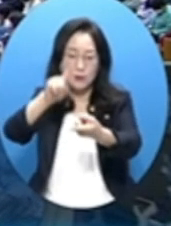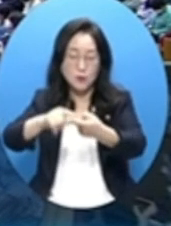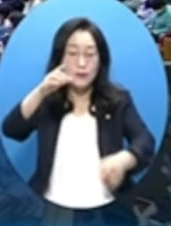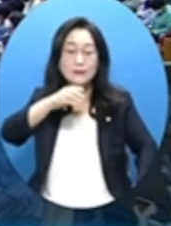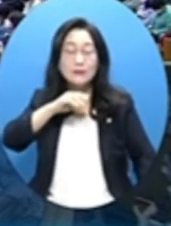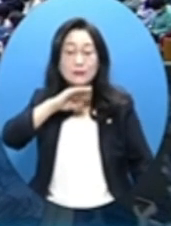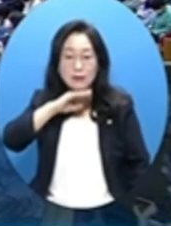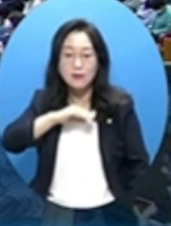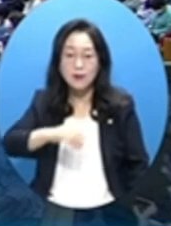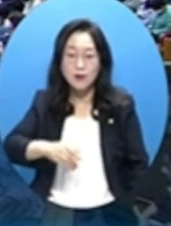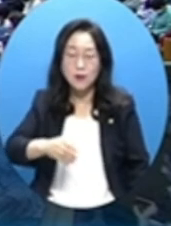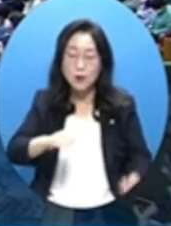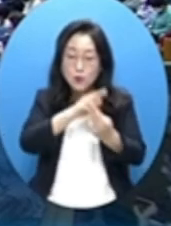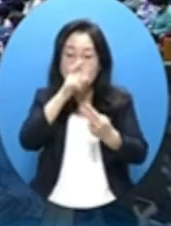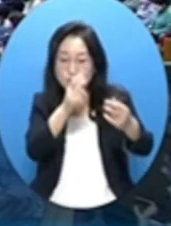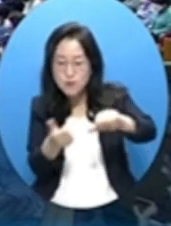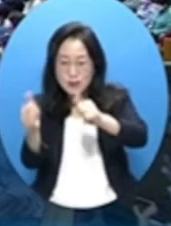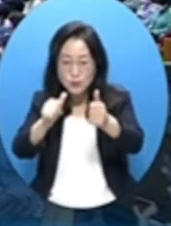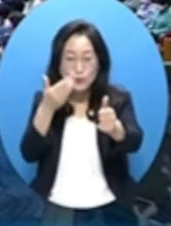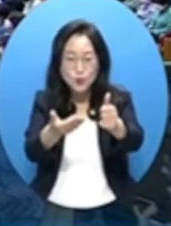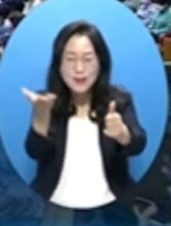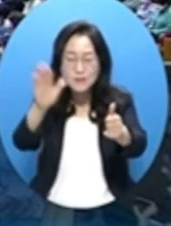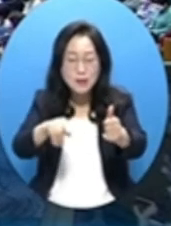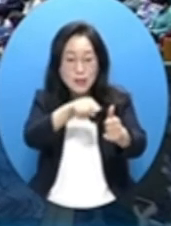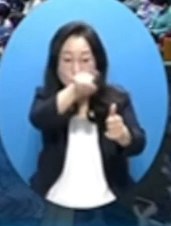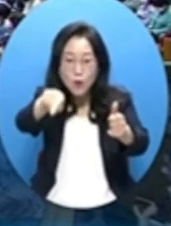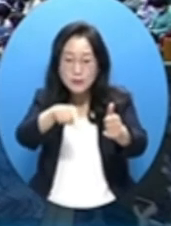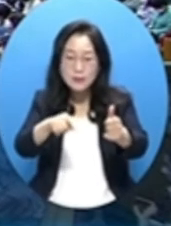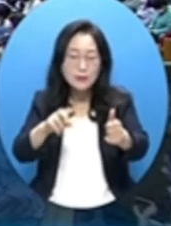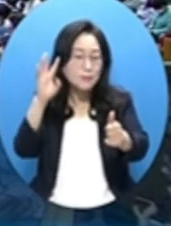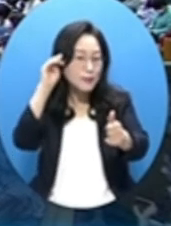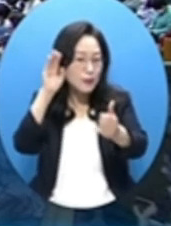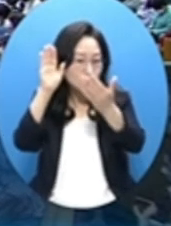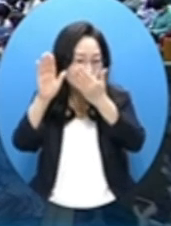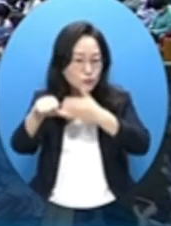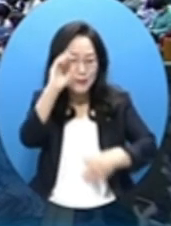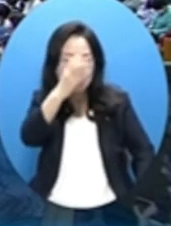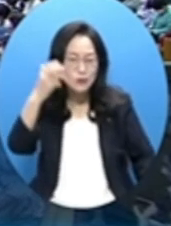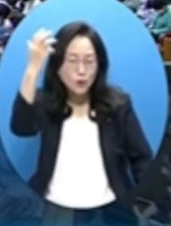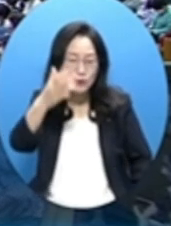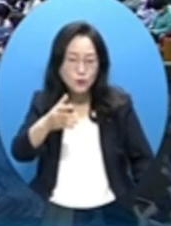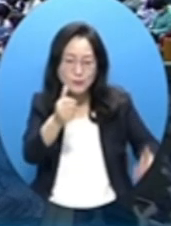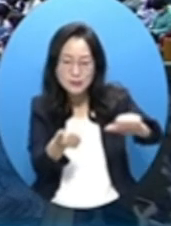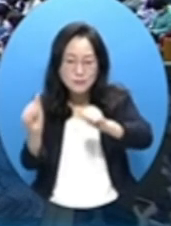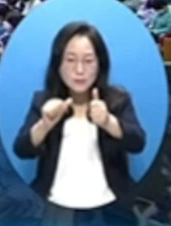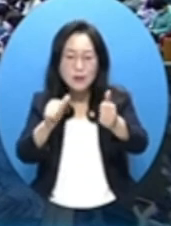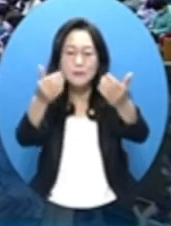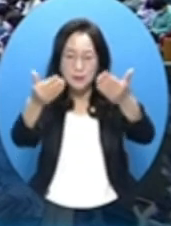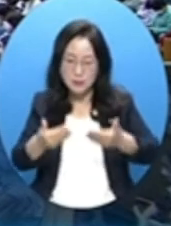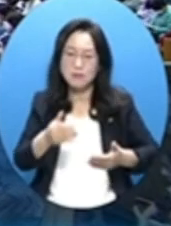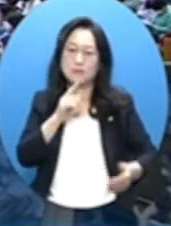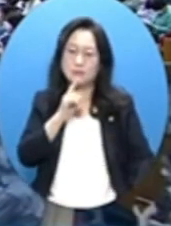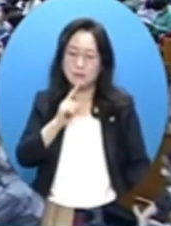요한은 물로 침례를 베풀었으나 너희는 몇 날이 못되어 성령으로 침례를 받으리라 하셨느니라.